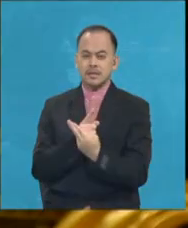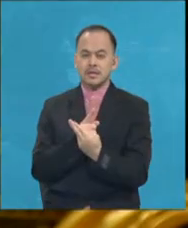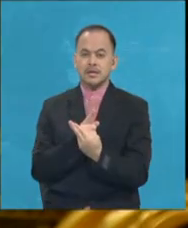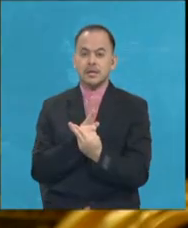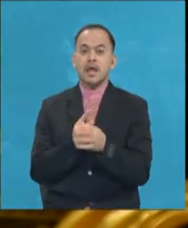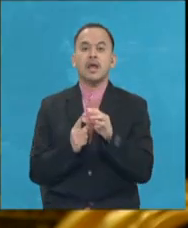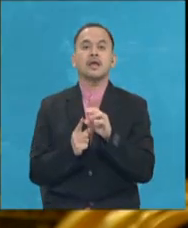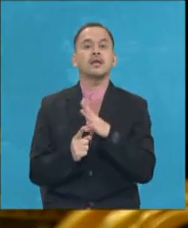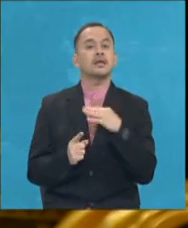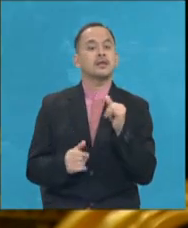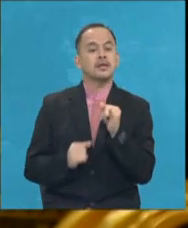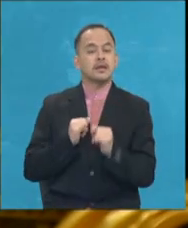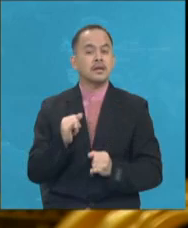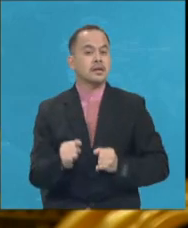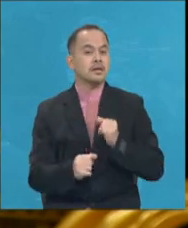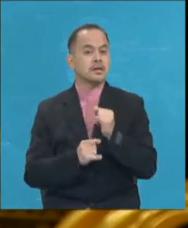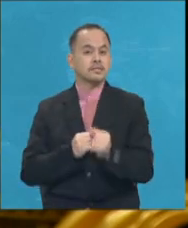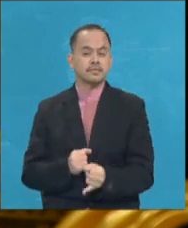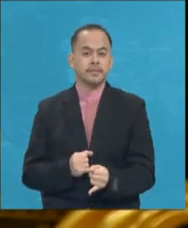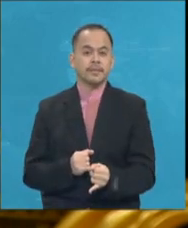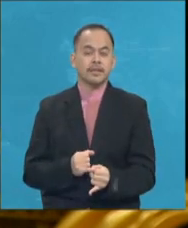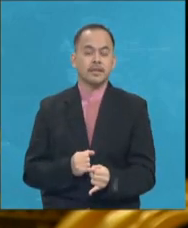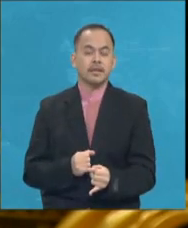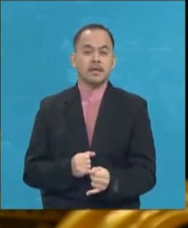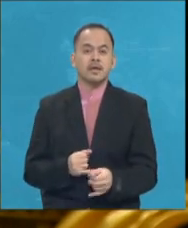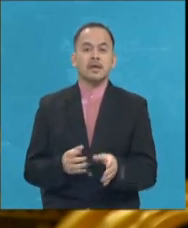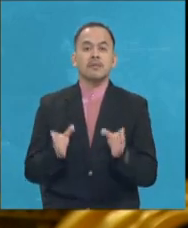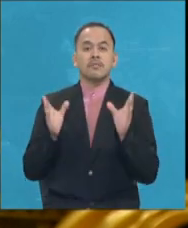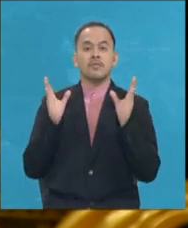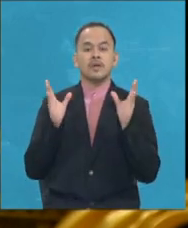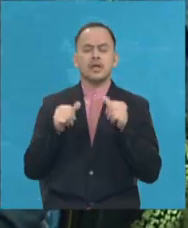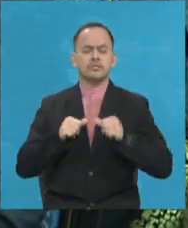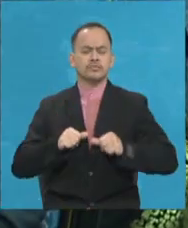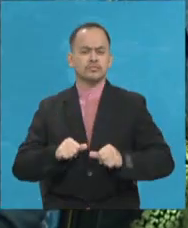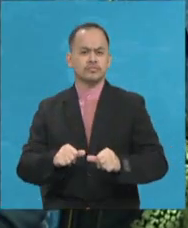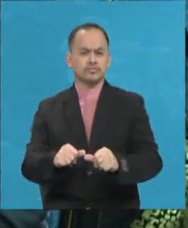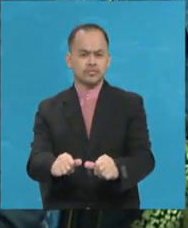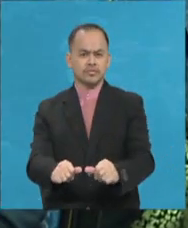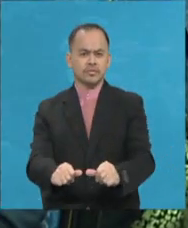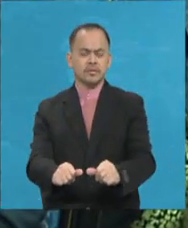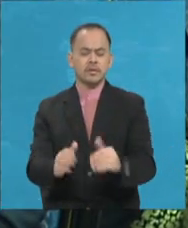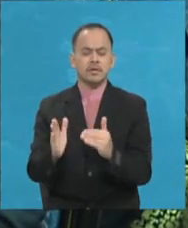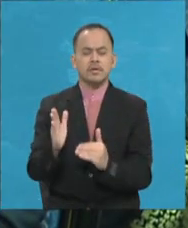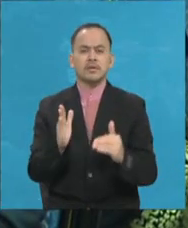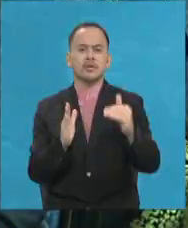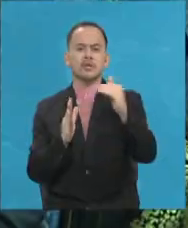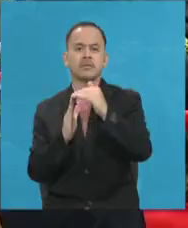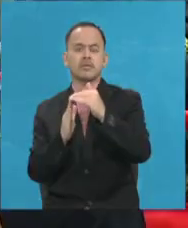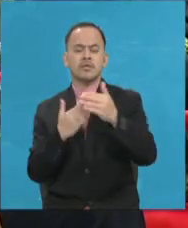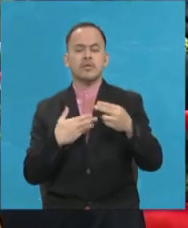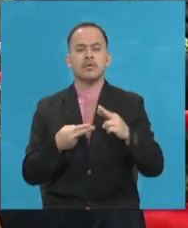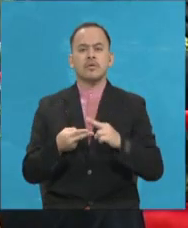antarabangsa negara Brunei Darussalam akan terus meningkatkan hubungan